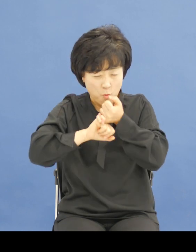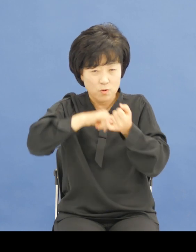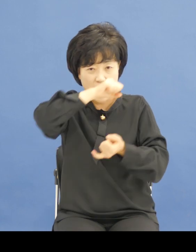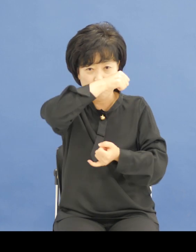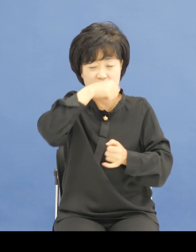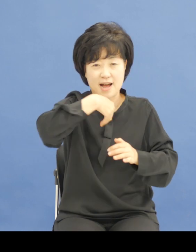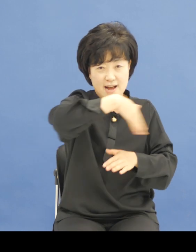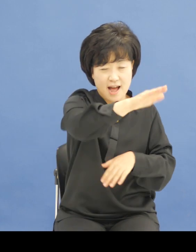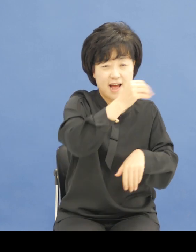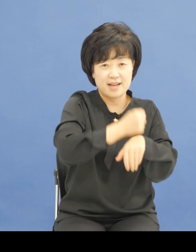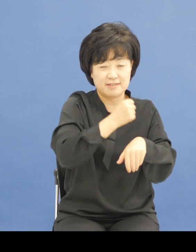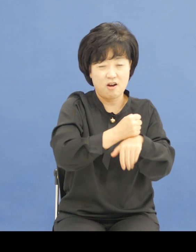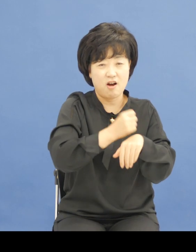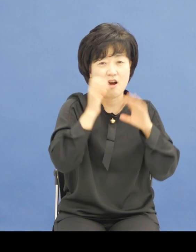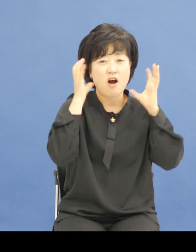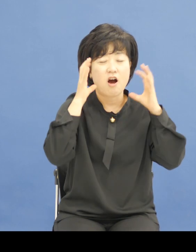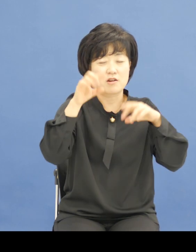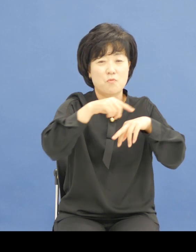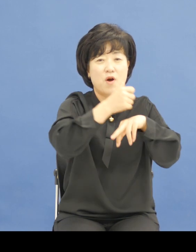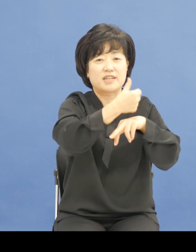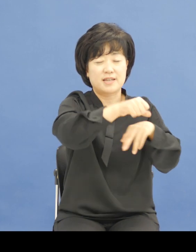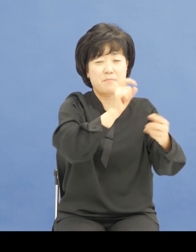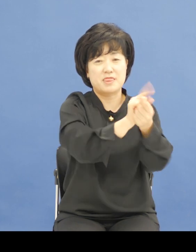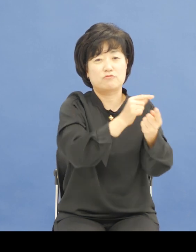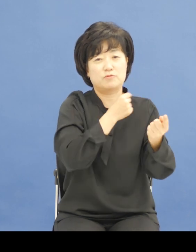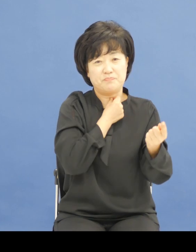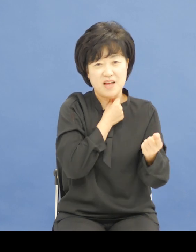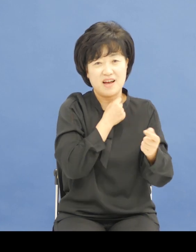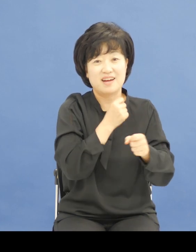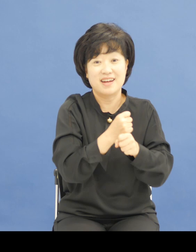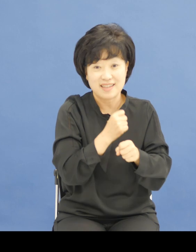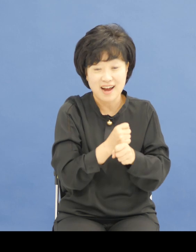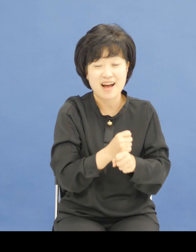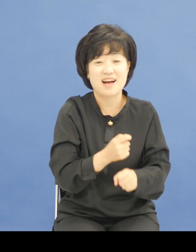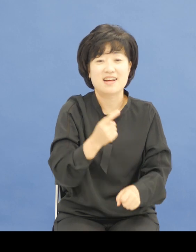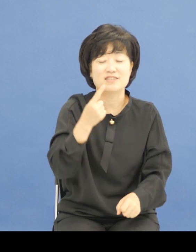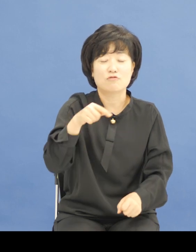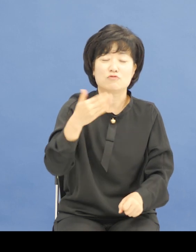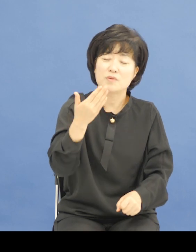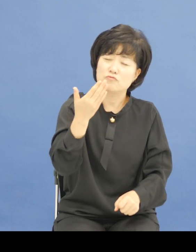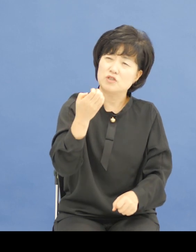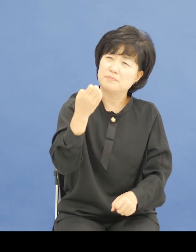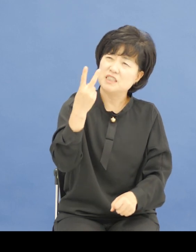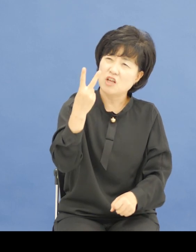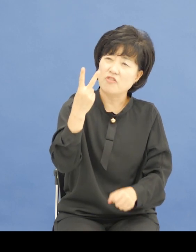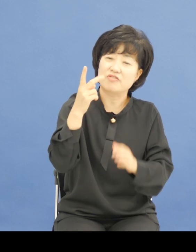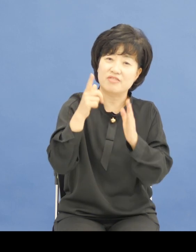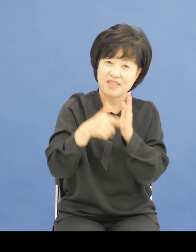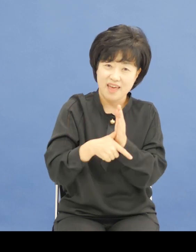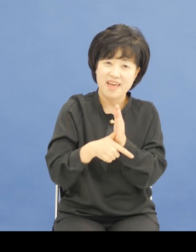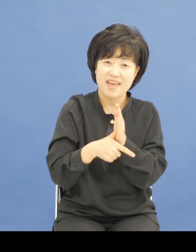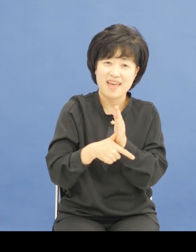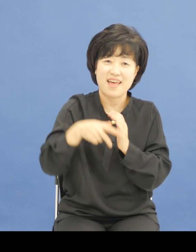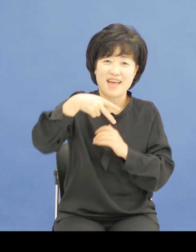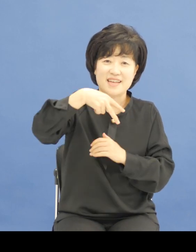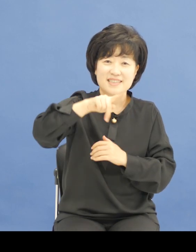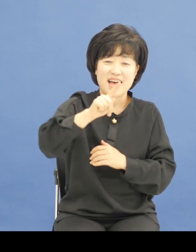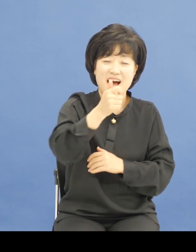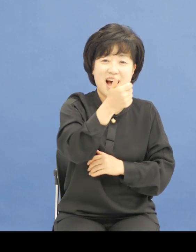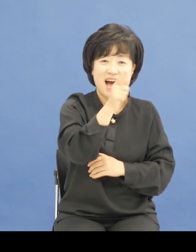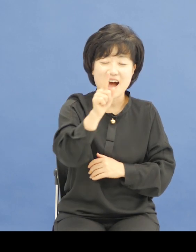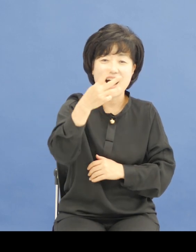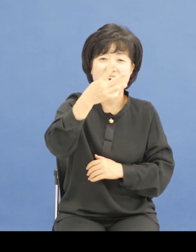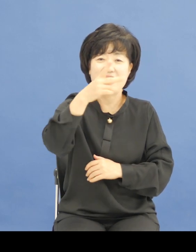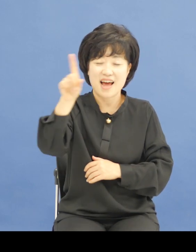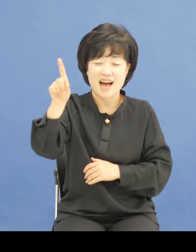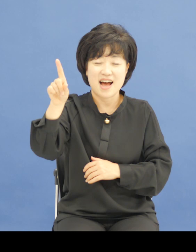싶었고 그러다가 실제 1992년도에 갔다 왔어요. 사하라 사막에. 네. 뭐 횡단은 못 오고 네. 그